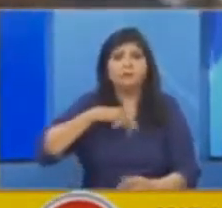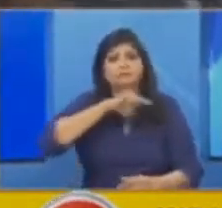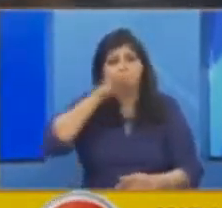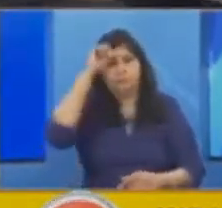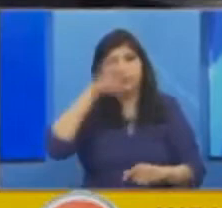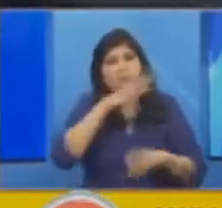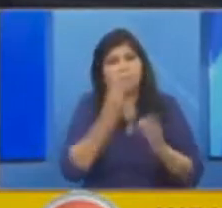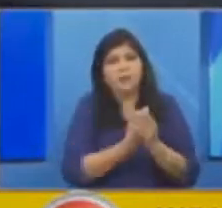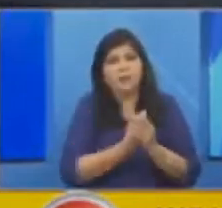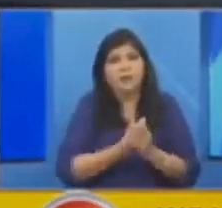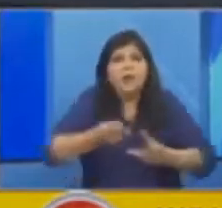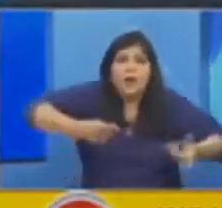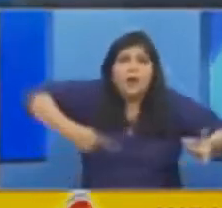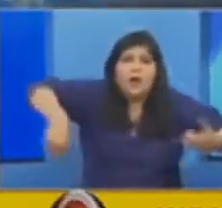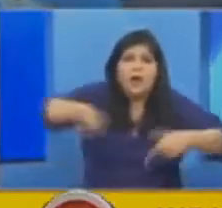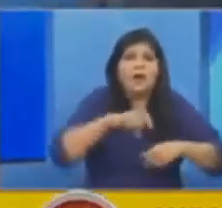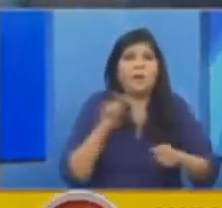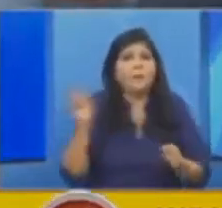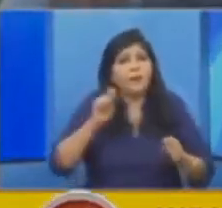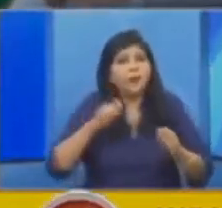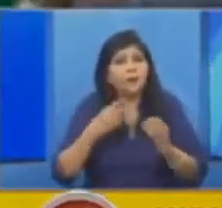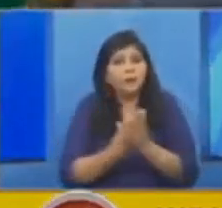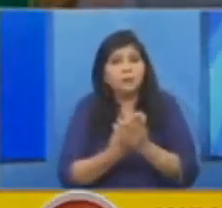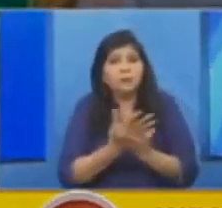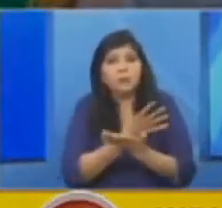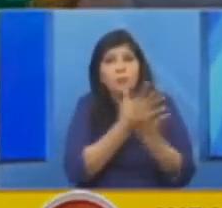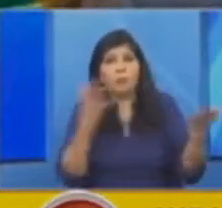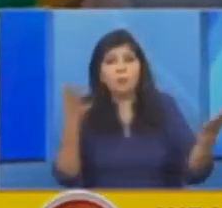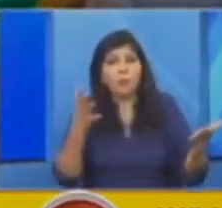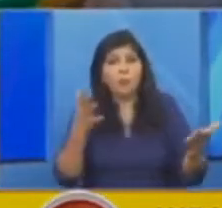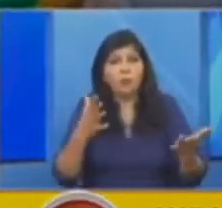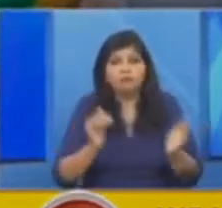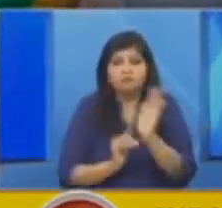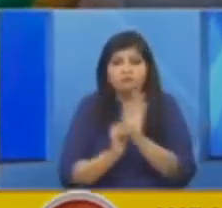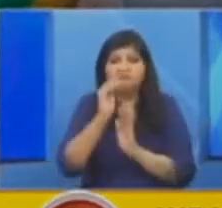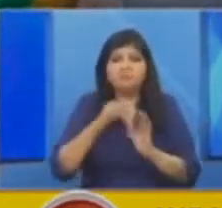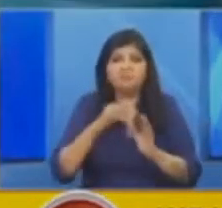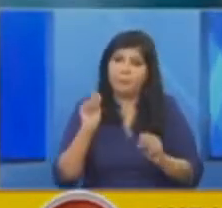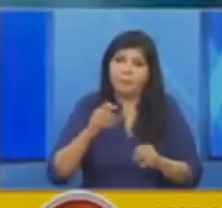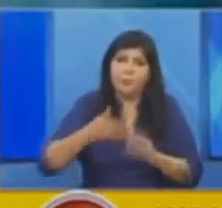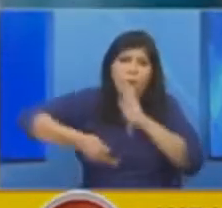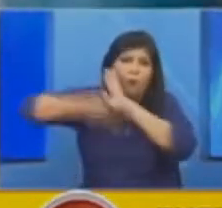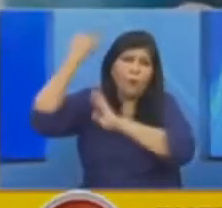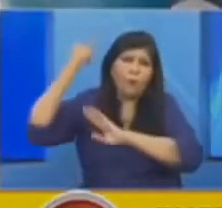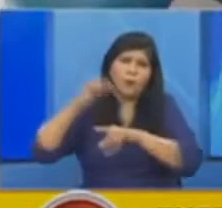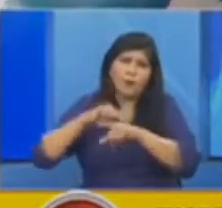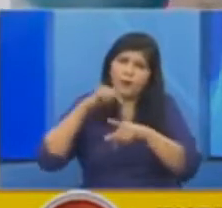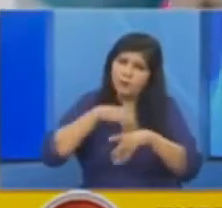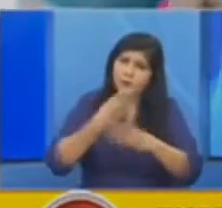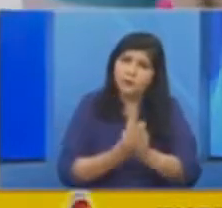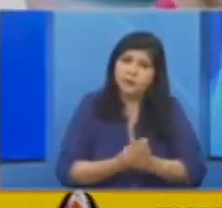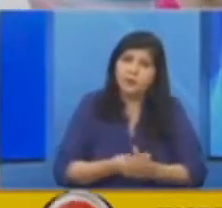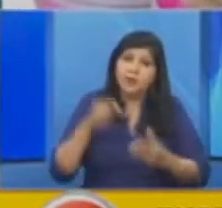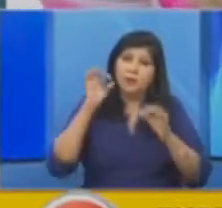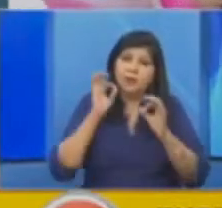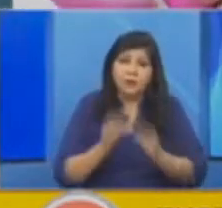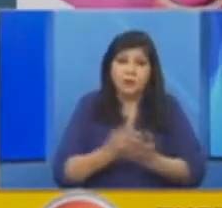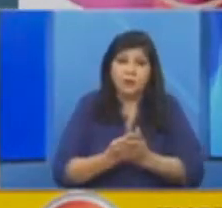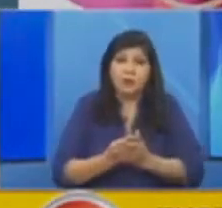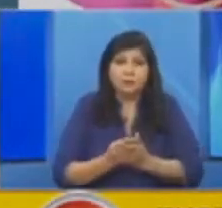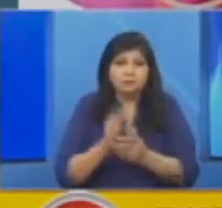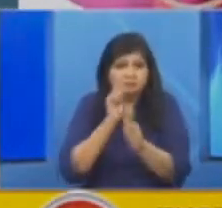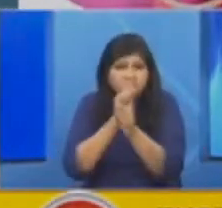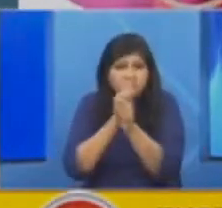लोकल खिलोनों की बहुत समृद्ध परंपरा रही है कई प्रतिभाशाली और कुसल